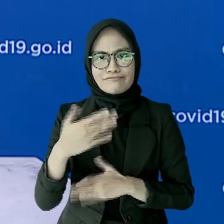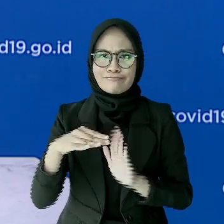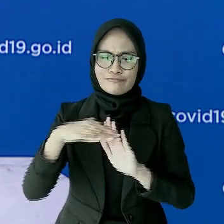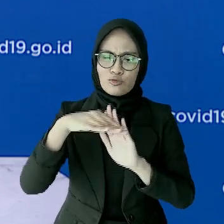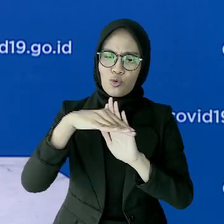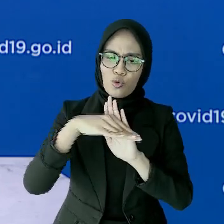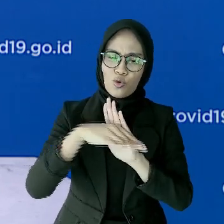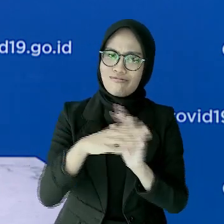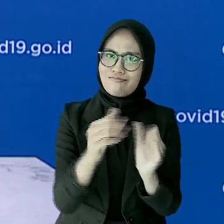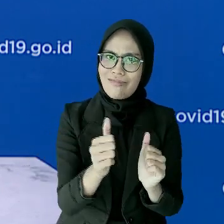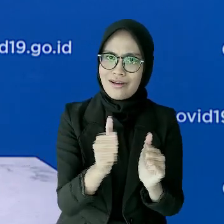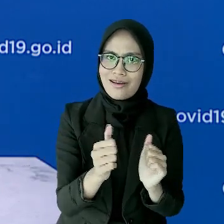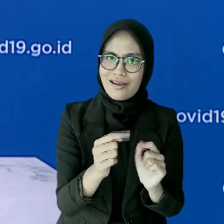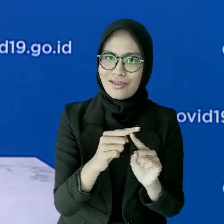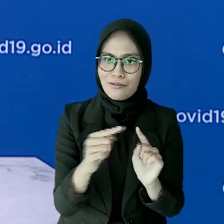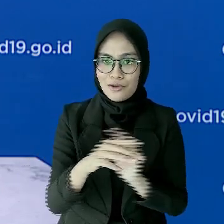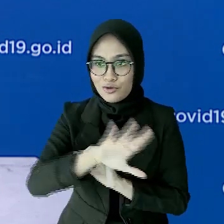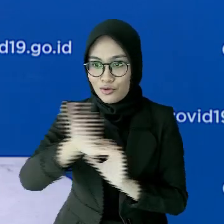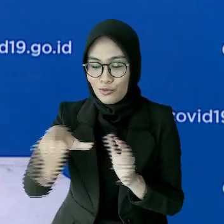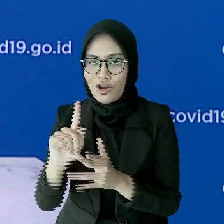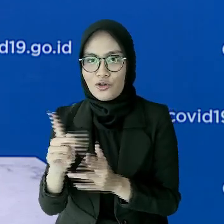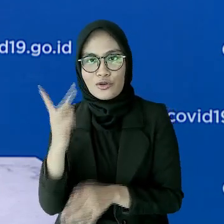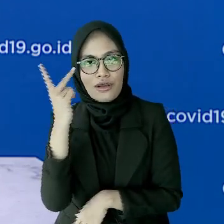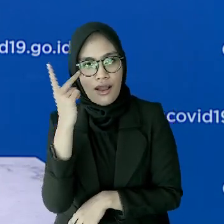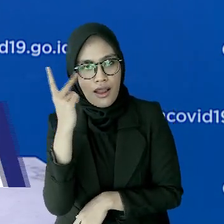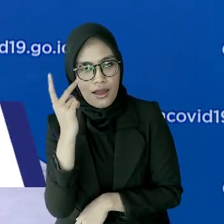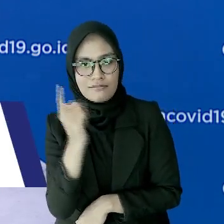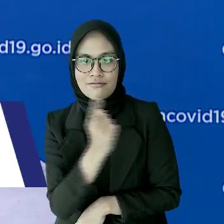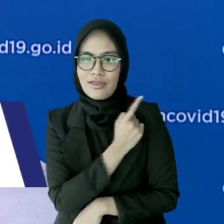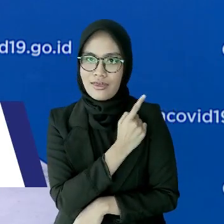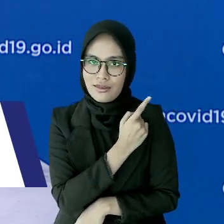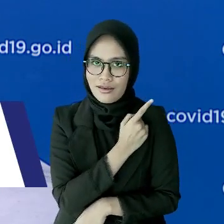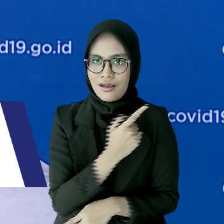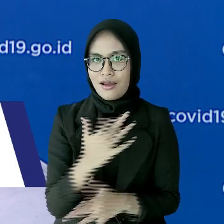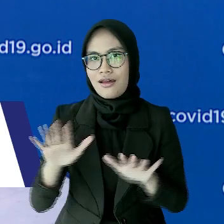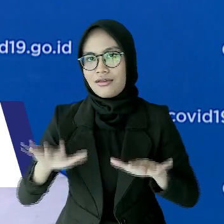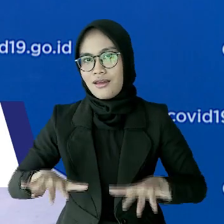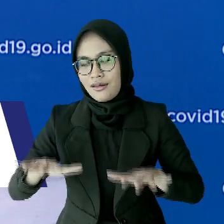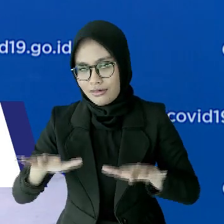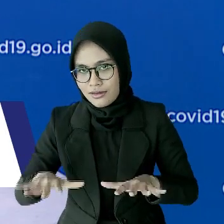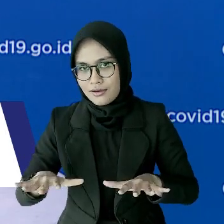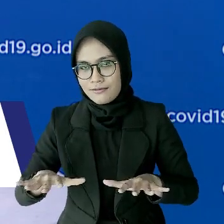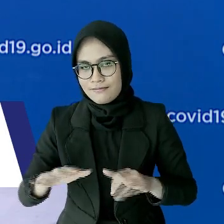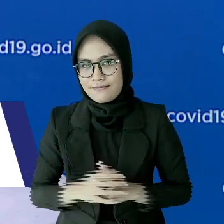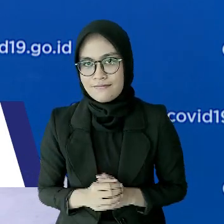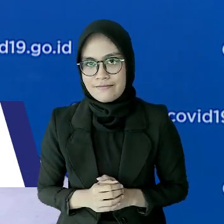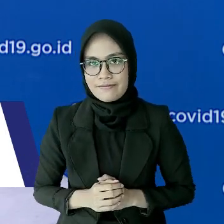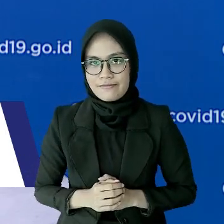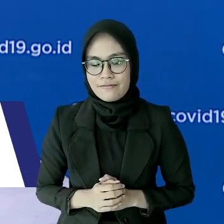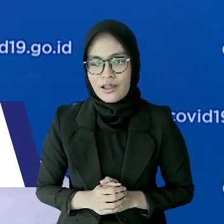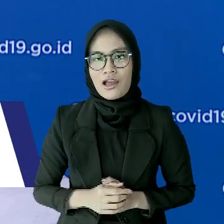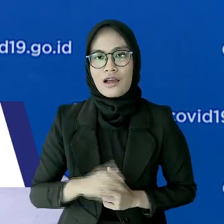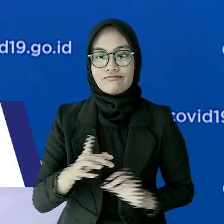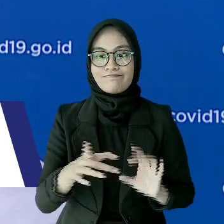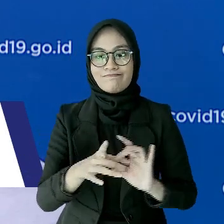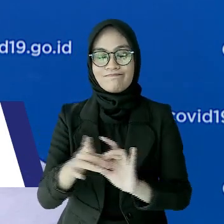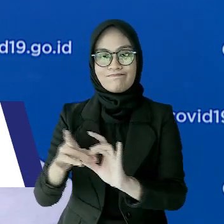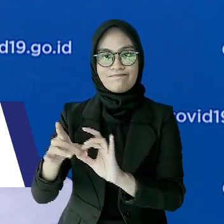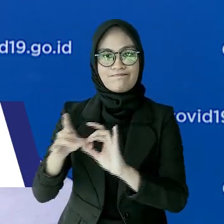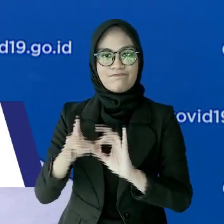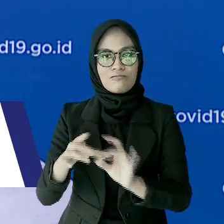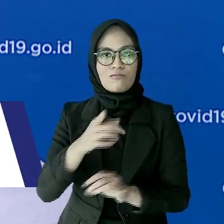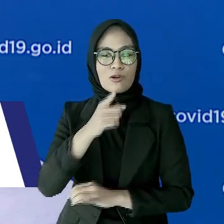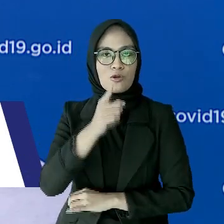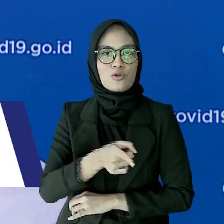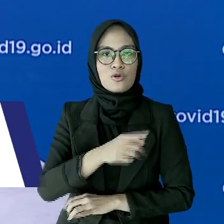dijaga untuk mencegah lonjakan kasus di periode Natal dan Tahun Baru. Oleh karena itu, diperlukan kerjasama yang erat antara